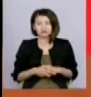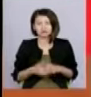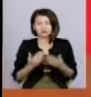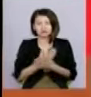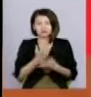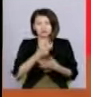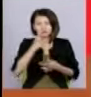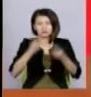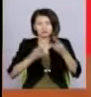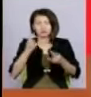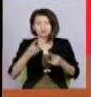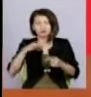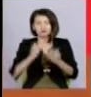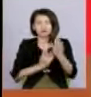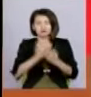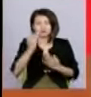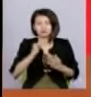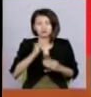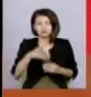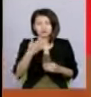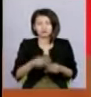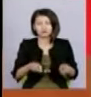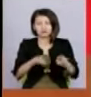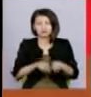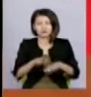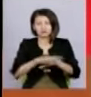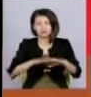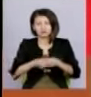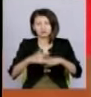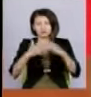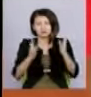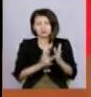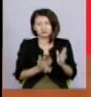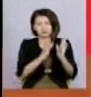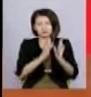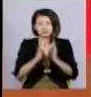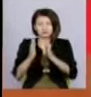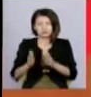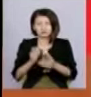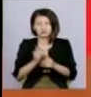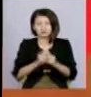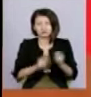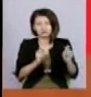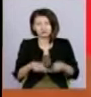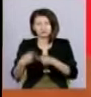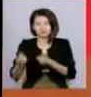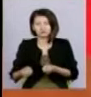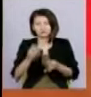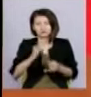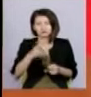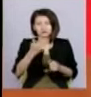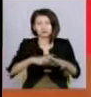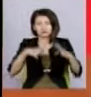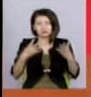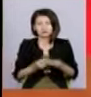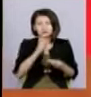саласының рөлі жоғары. Сіздер арқылы қалың жұртшылық тың жаңалықтарымен қажетті ақпаратқа қол жеткізеді. Сіздер барлық саланың